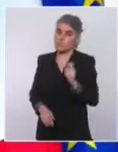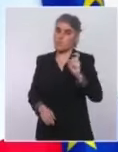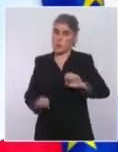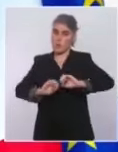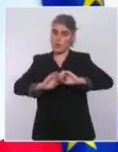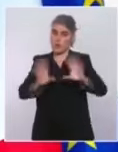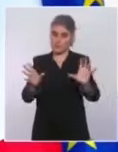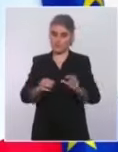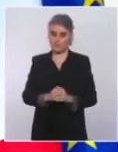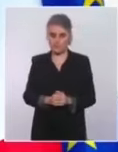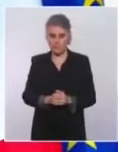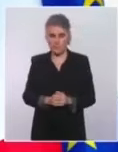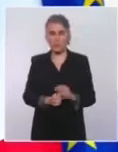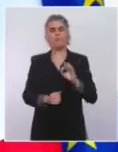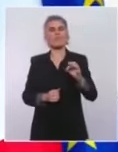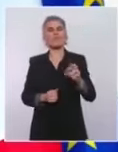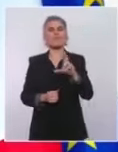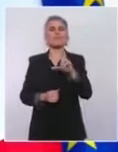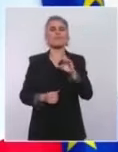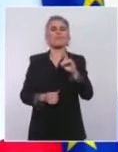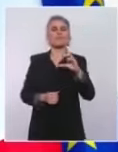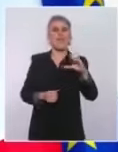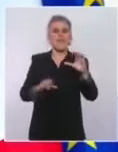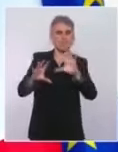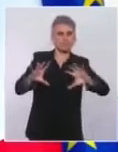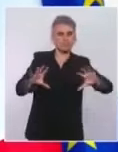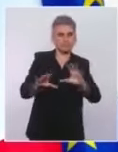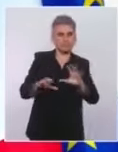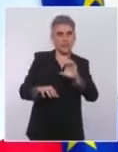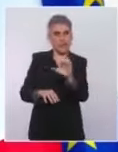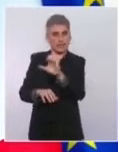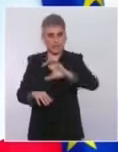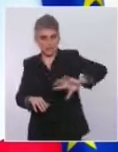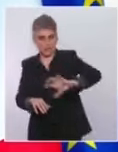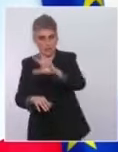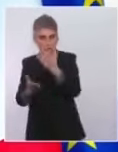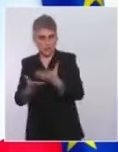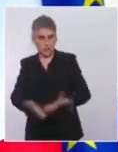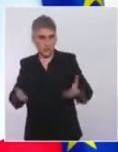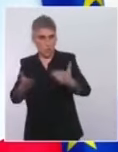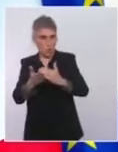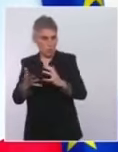Nous assistons dans l'est du Congo à une régression inacceptable.